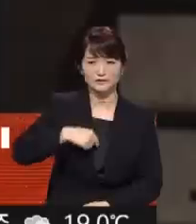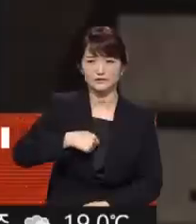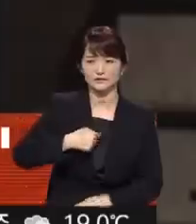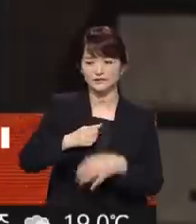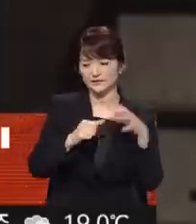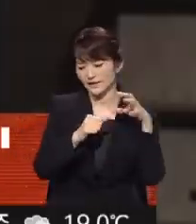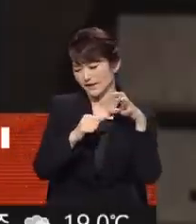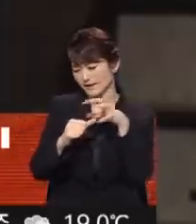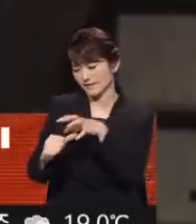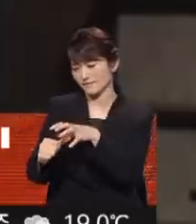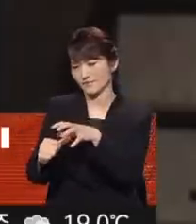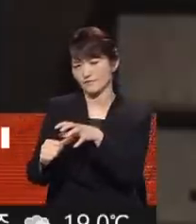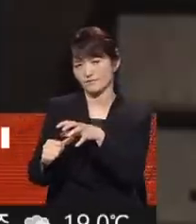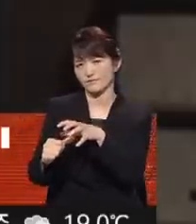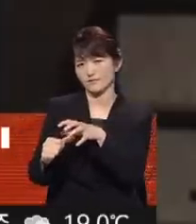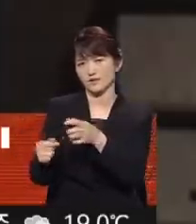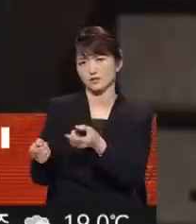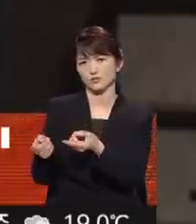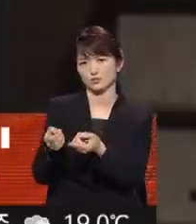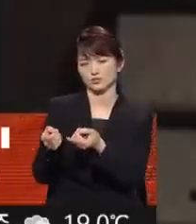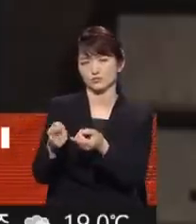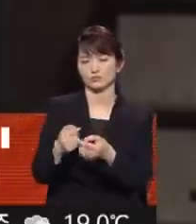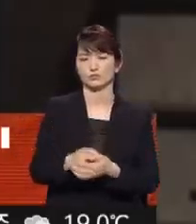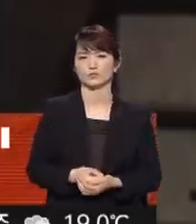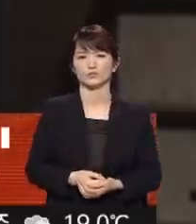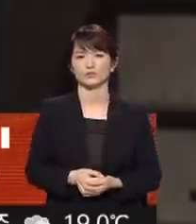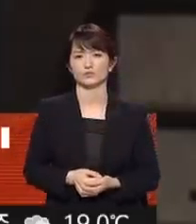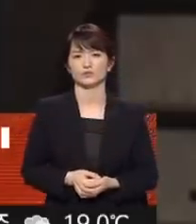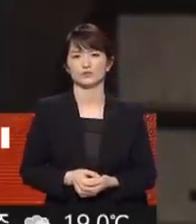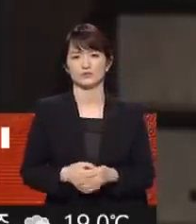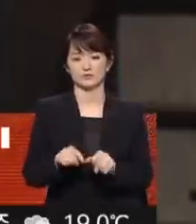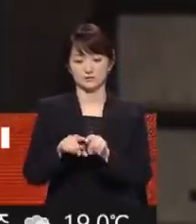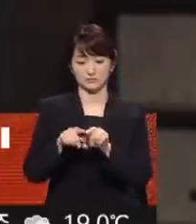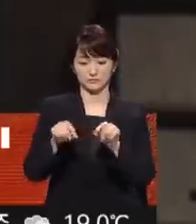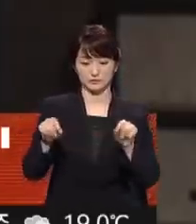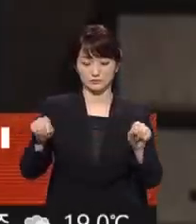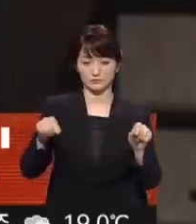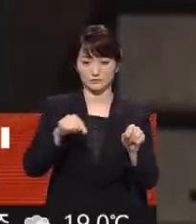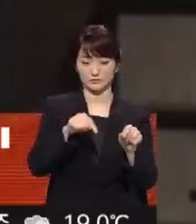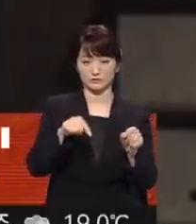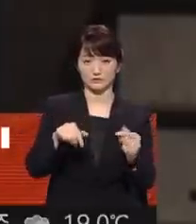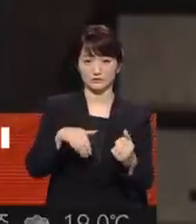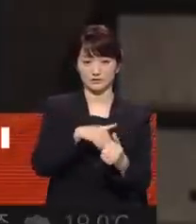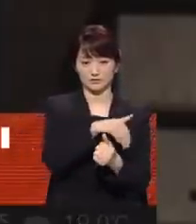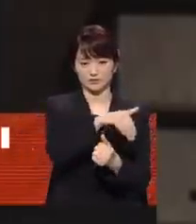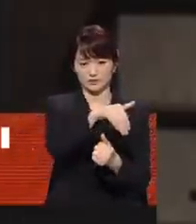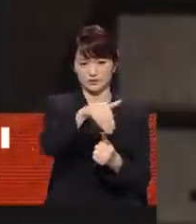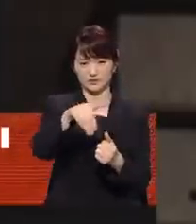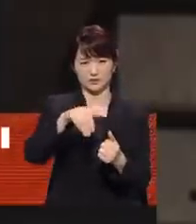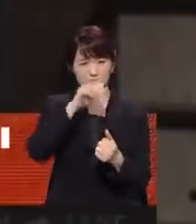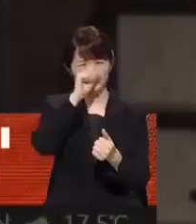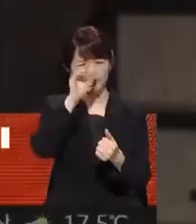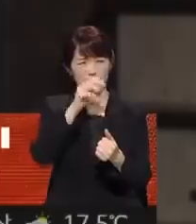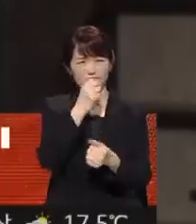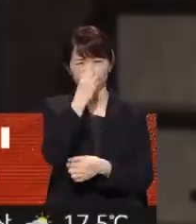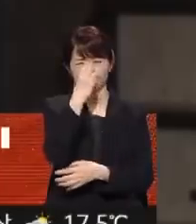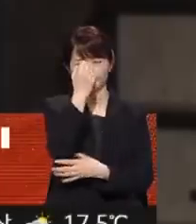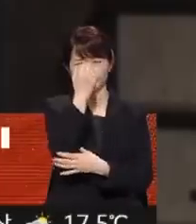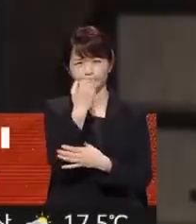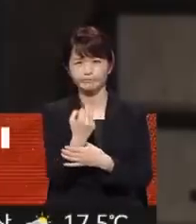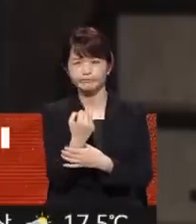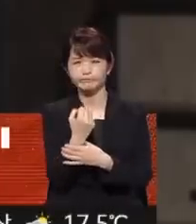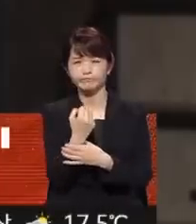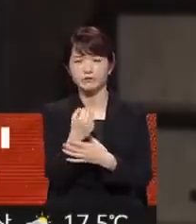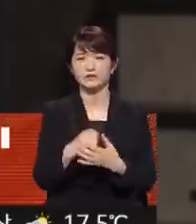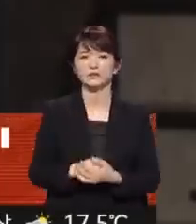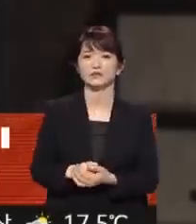하는 그런 식으로 이제 보이는데, 우리가 이제 음식 같은 것들이 이제 환경이 나쁘면은 부패하듯이 이 애착이라고 하는 것이